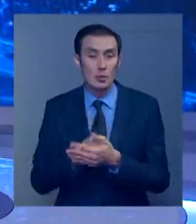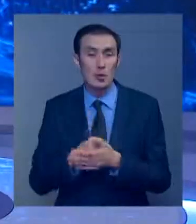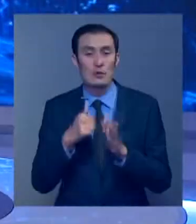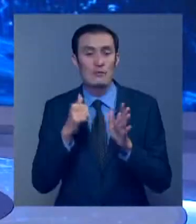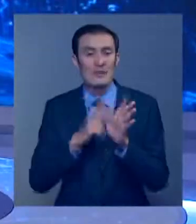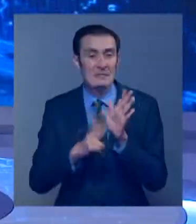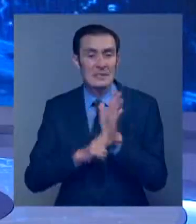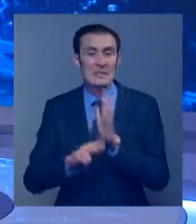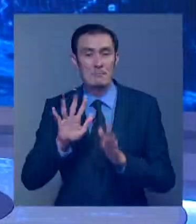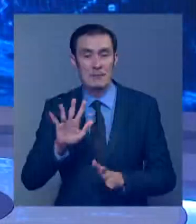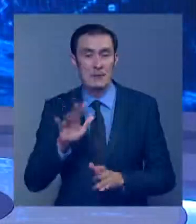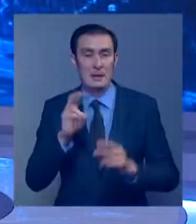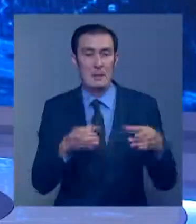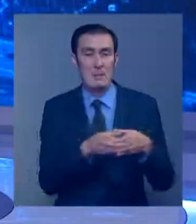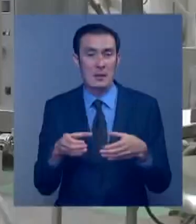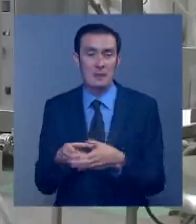достигло 85.